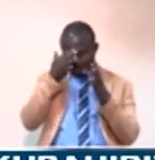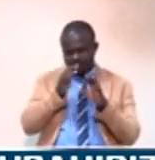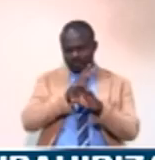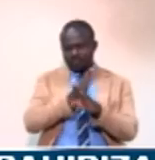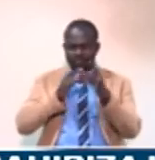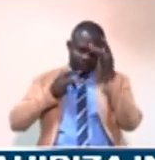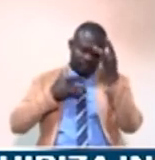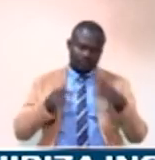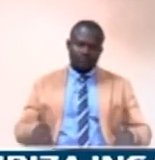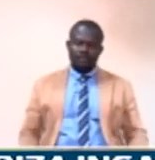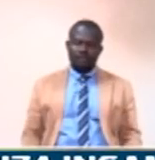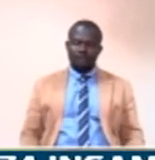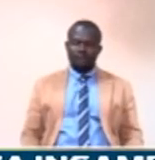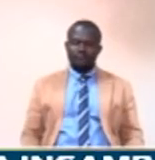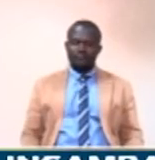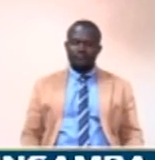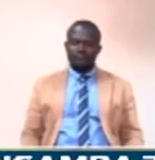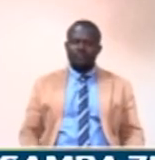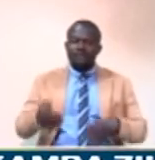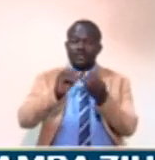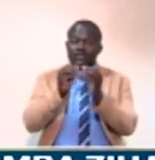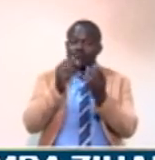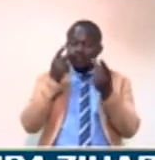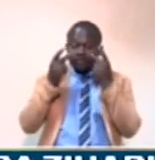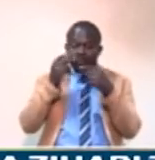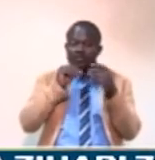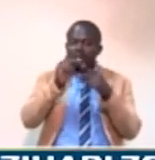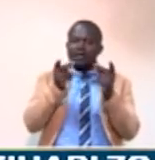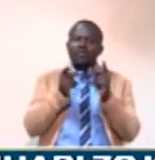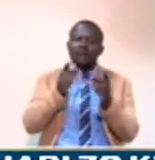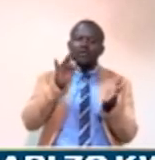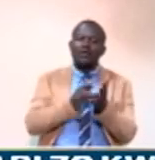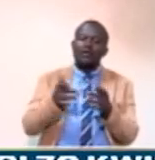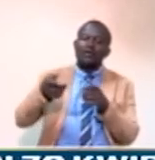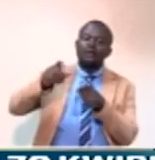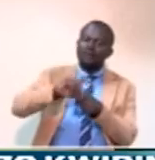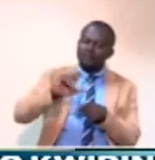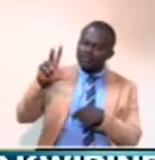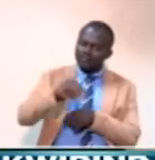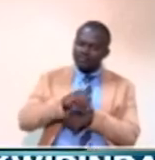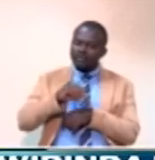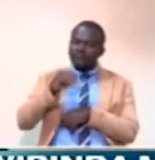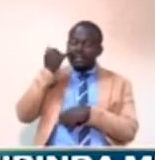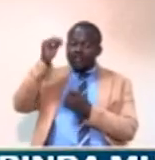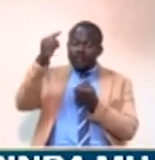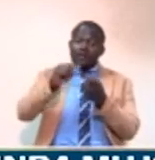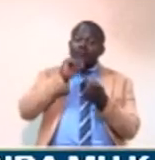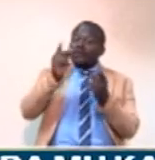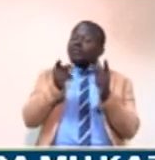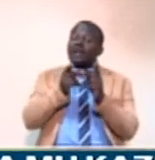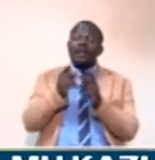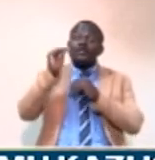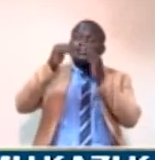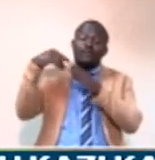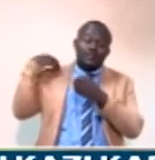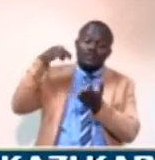cyorezo. Twabwira abaturarwanda ni uko iriya mibare babona ntabwo ari ahantu bakanda ngo yiyongere. Niyo igabanutse ntabwo ari ahantu inzego